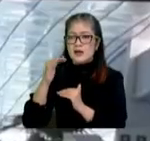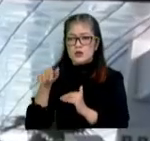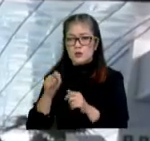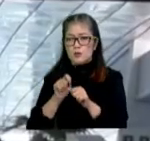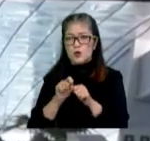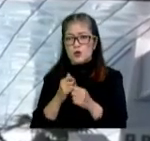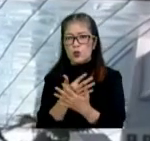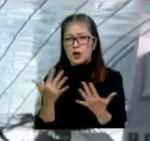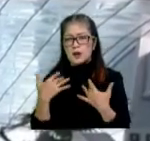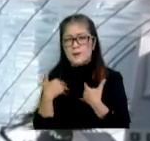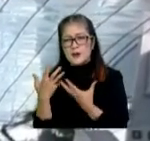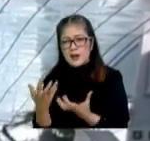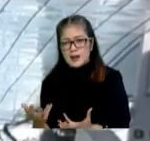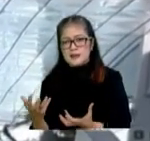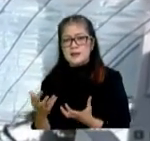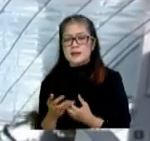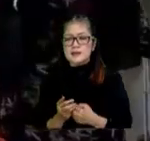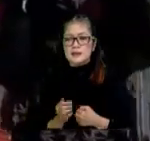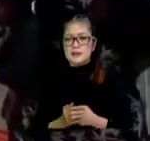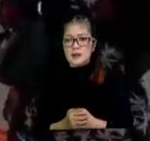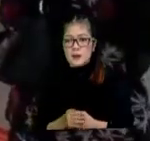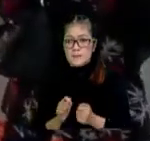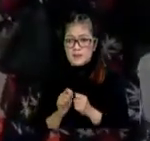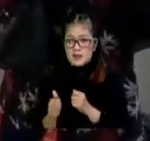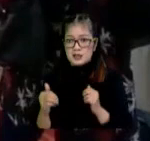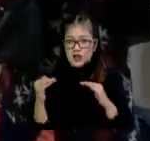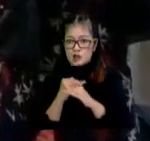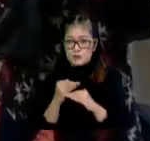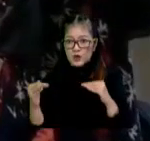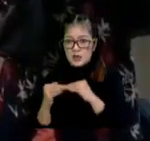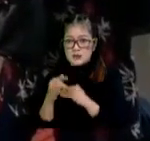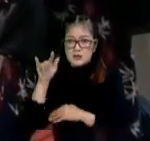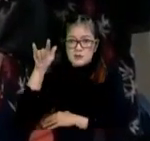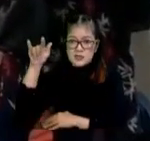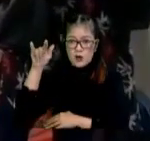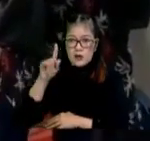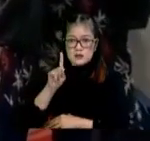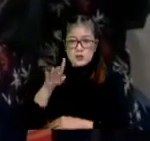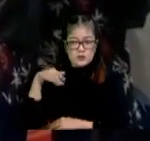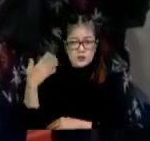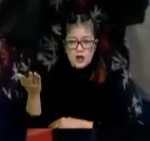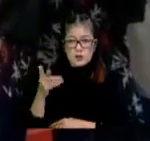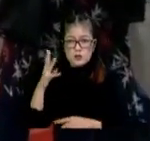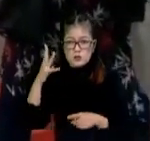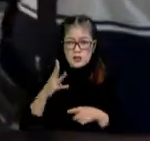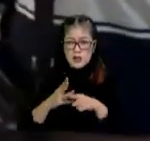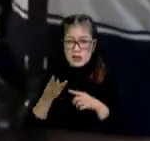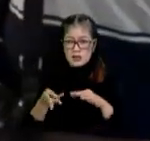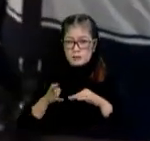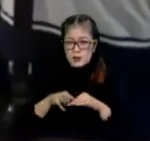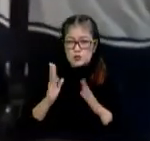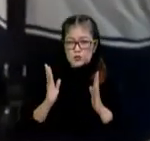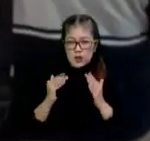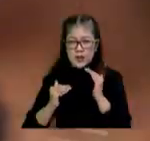masyarakat. Diketahui biaya transportasi udara belum genap setahun sudah mengalami 3 kali kenaikan harga. Bulan